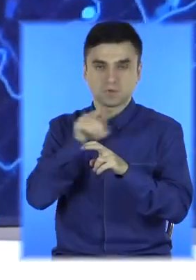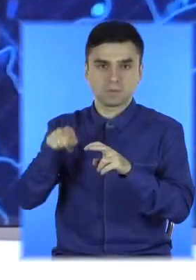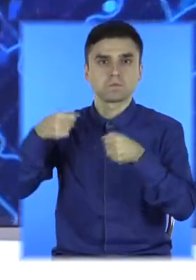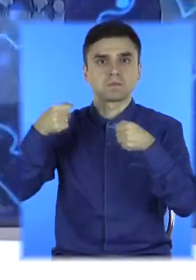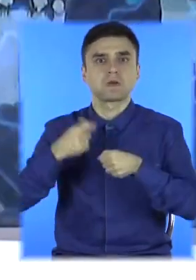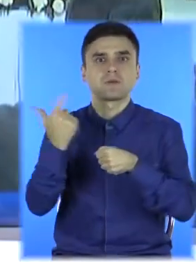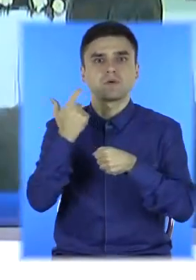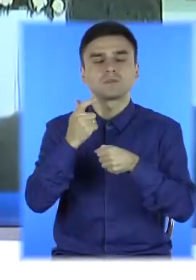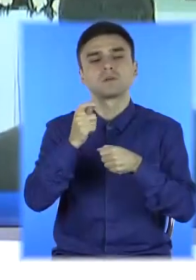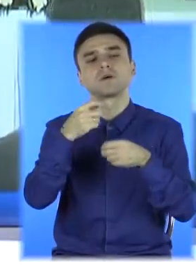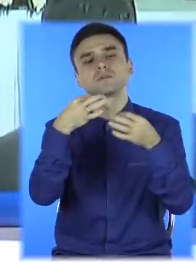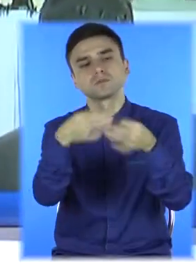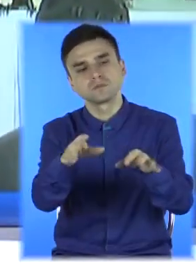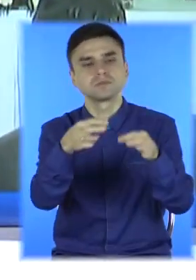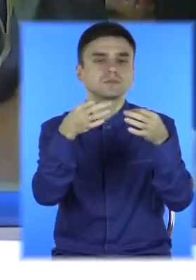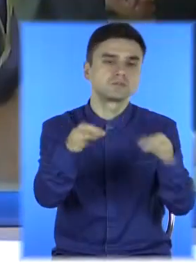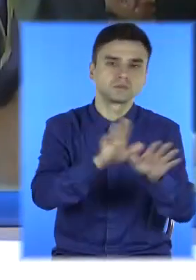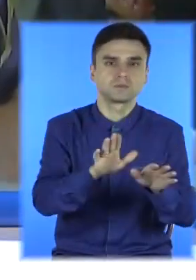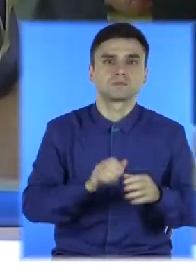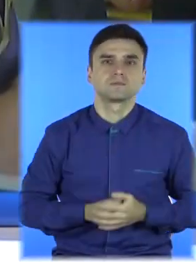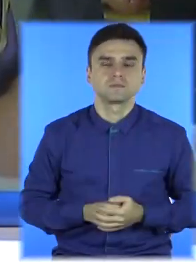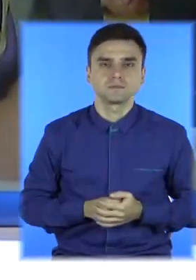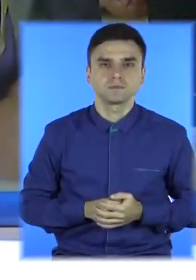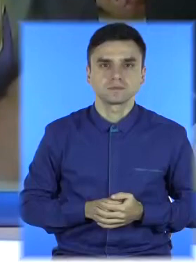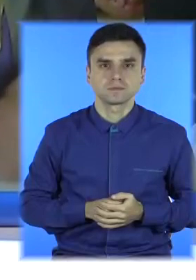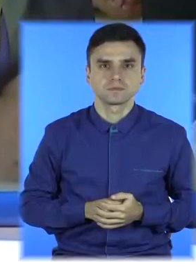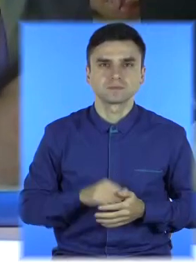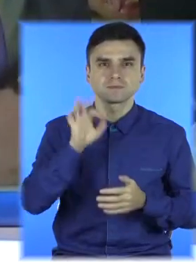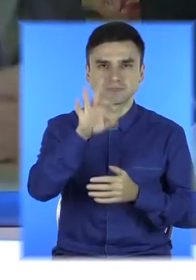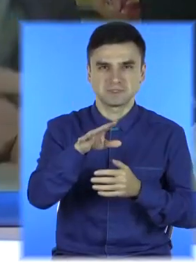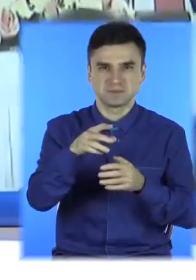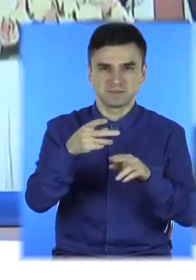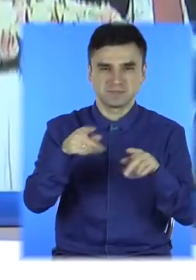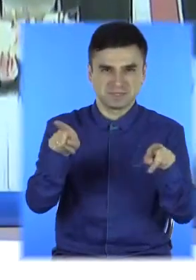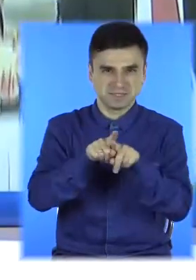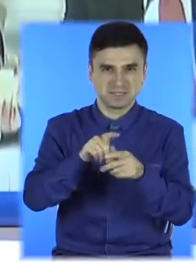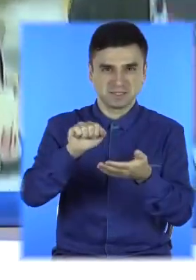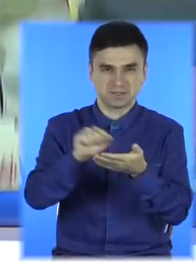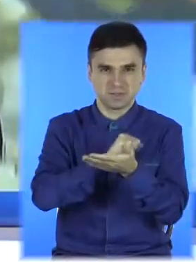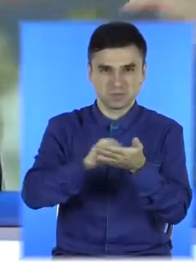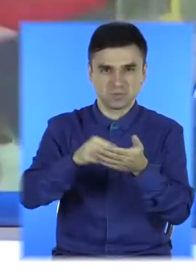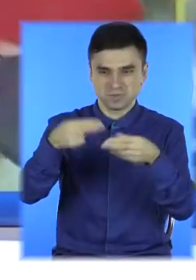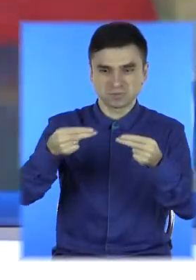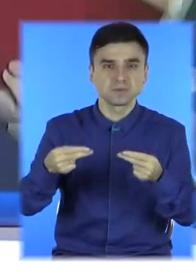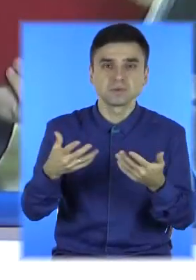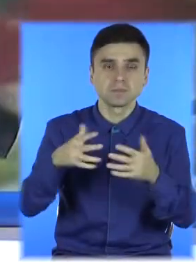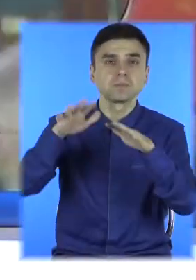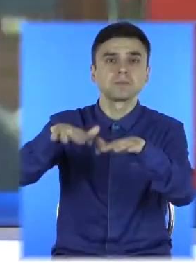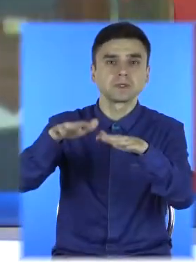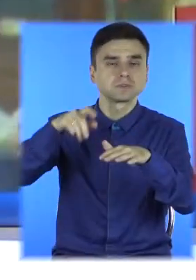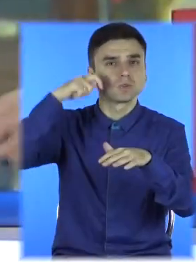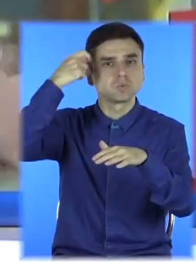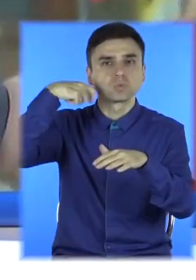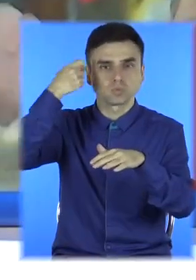Відзначу, відповідний документ був підписаний у Стамбулі в межах робочого візиту Петра Порошенка до Туреччини. Президент підкреслив, що 3 листопада